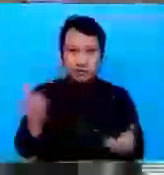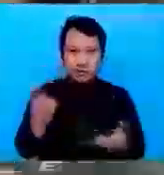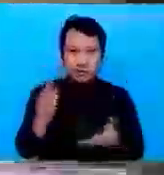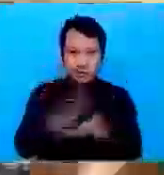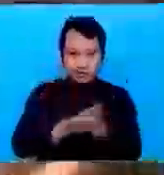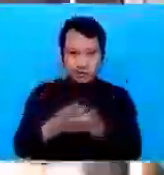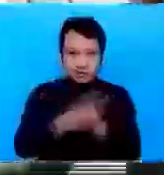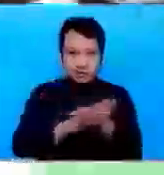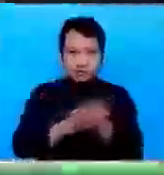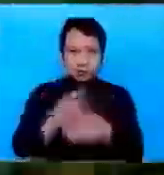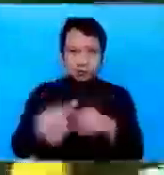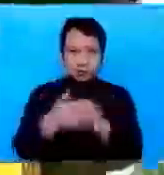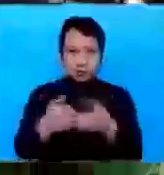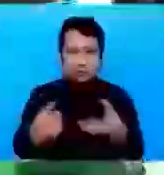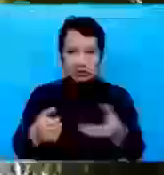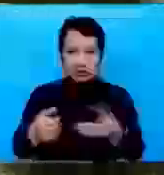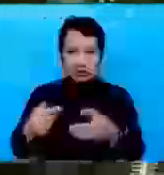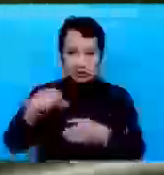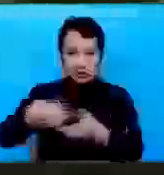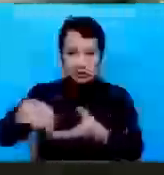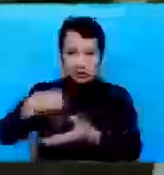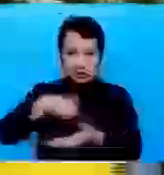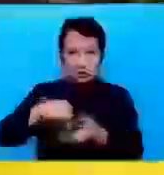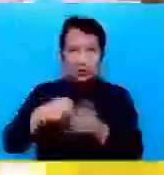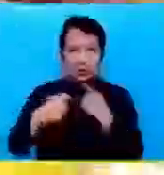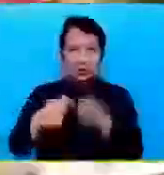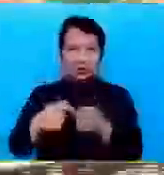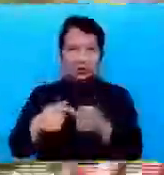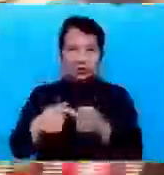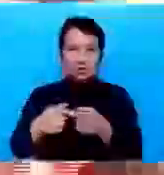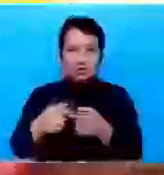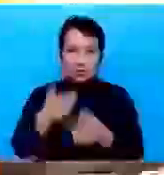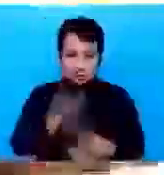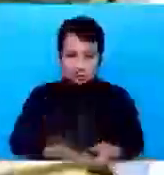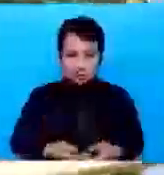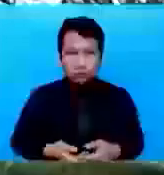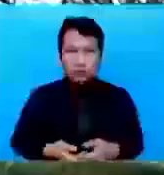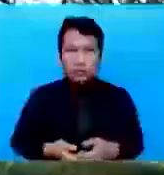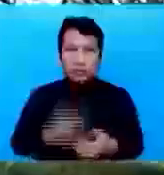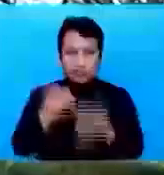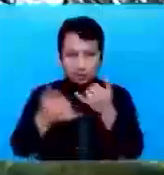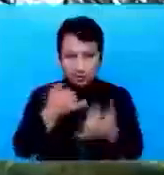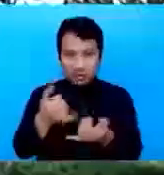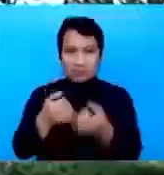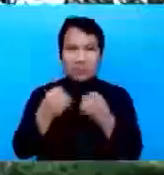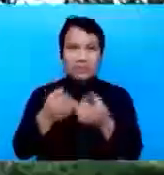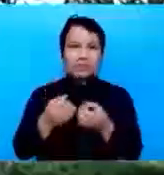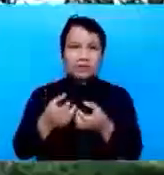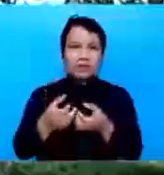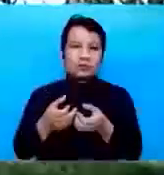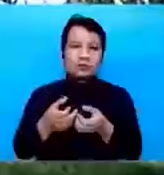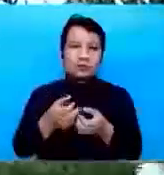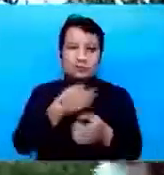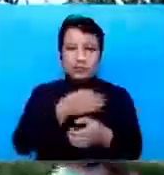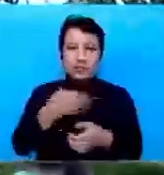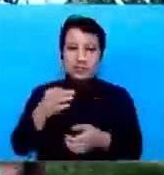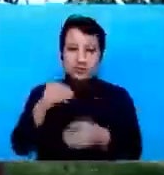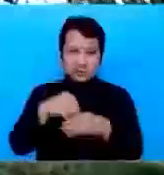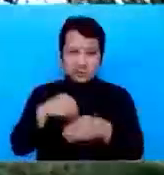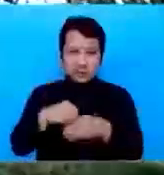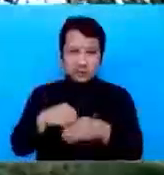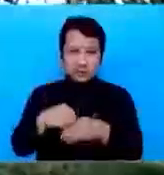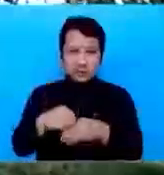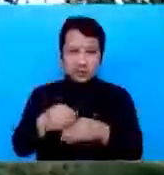hand washing stations. At kapag nagutom sa kakatili, naku, marami ring alfresco dining and indoor dining